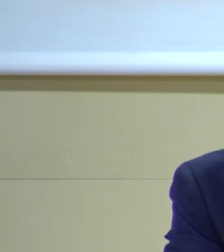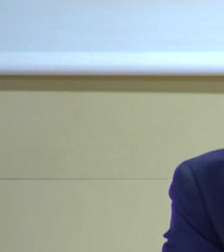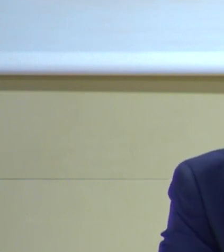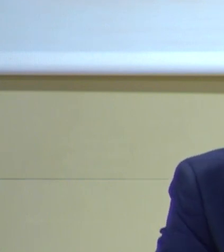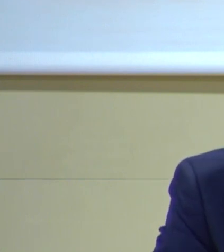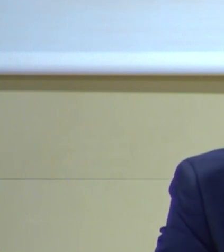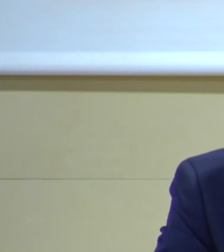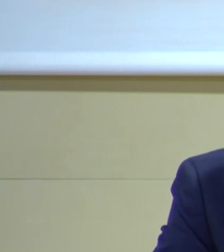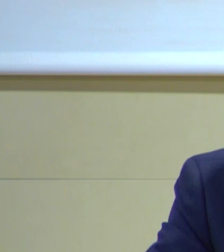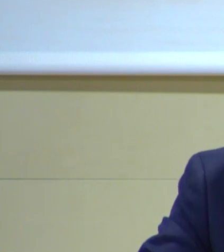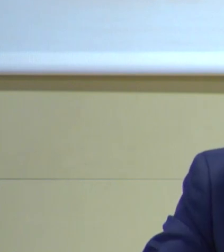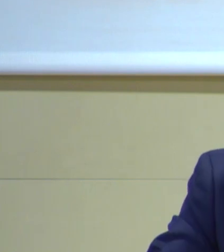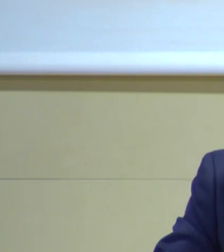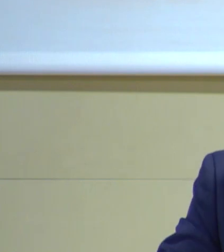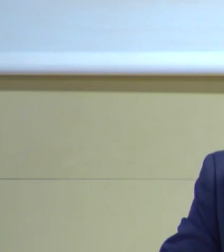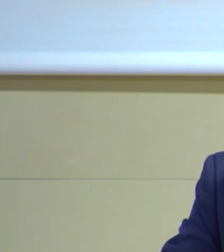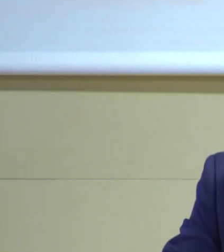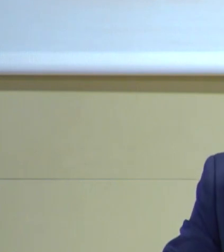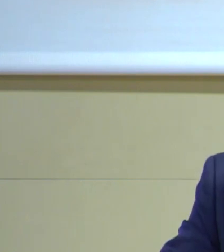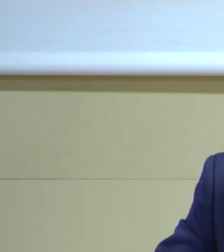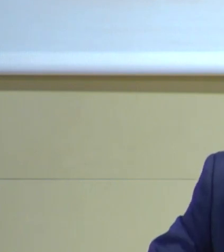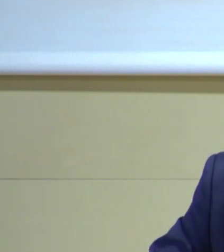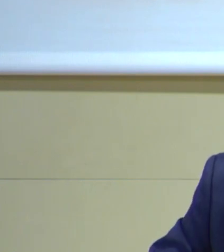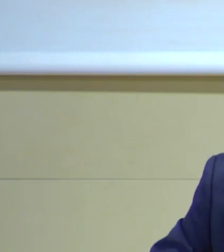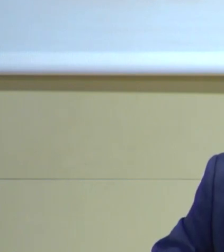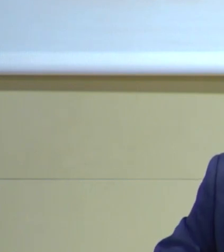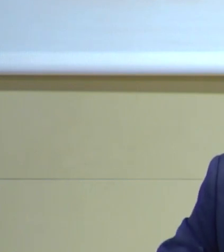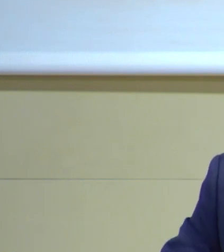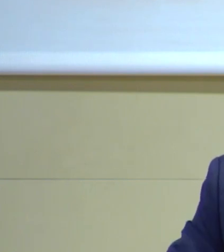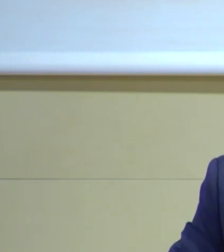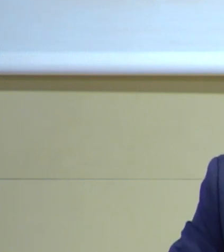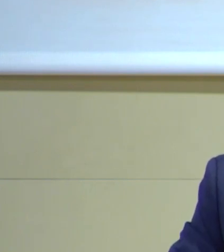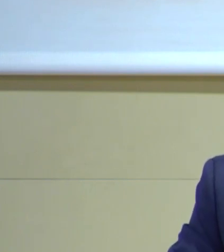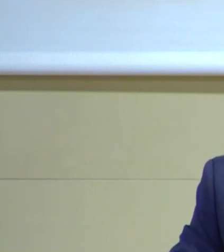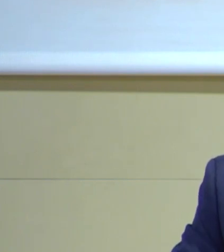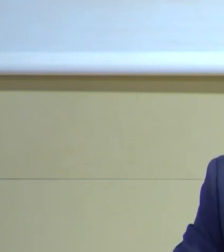je vous dis pas de problème est en fait y'a qu'un tir et comment on fait